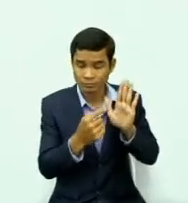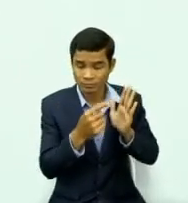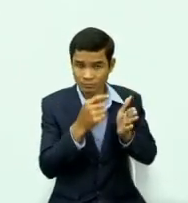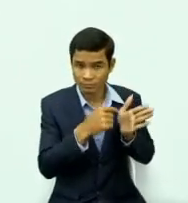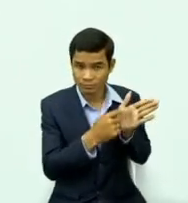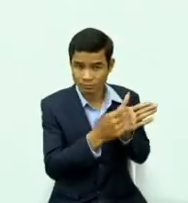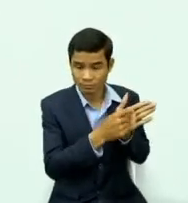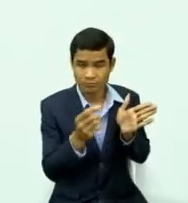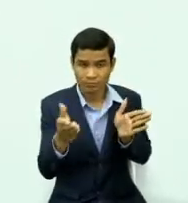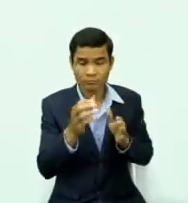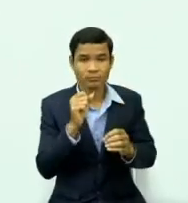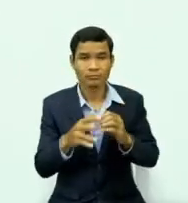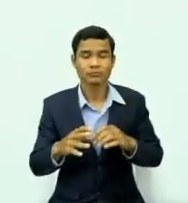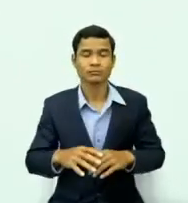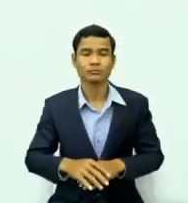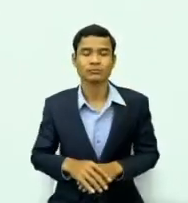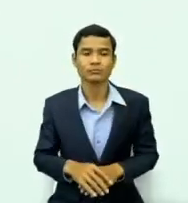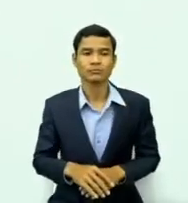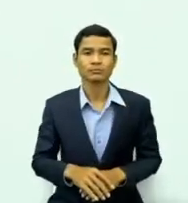đầu.